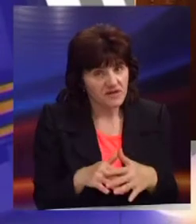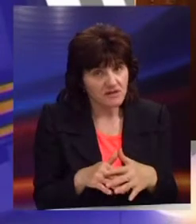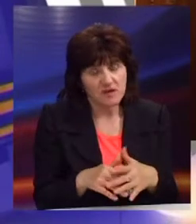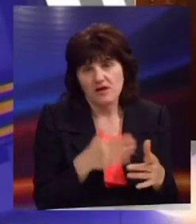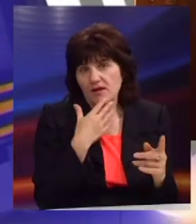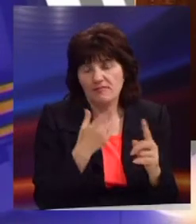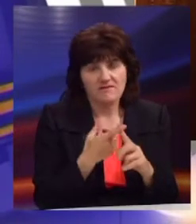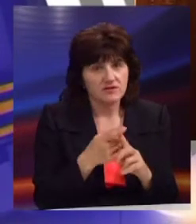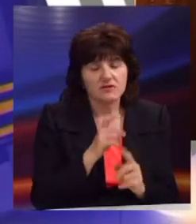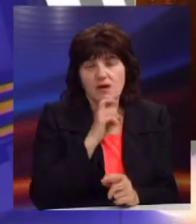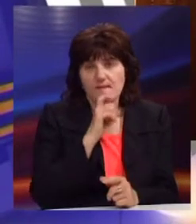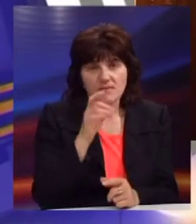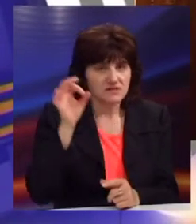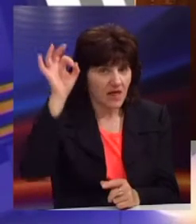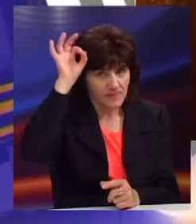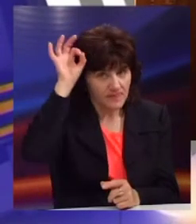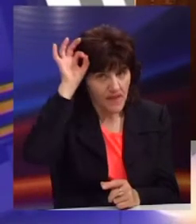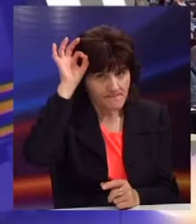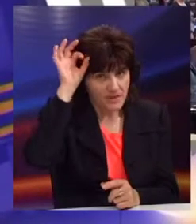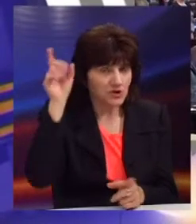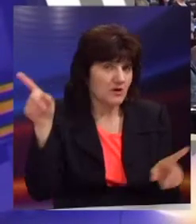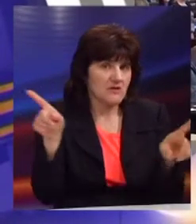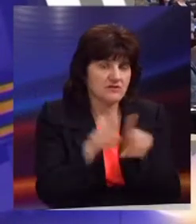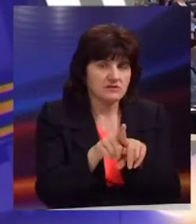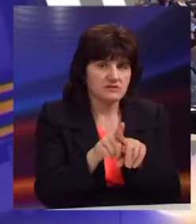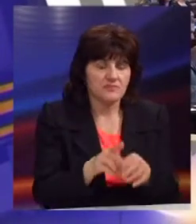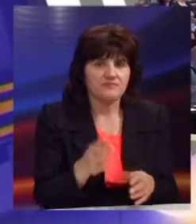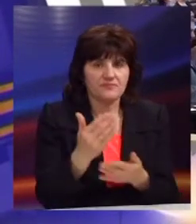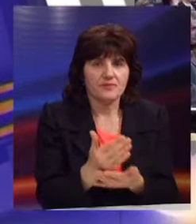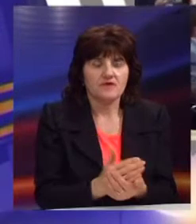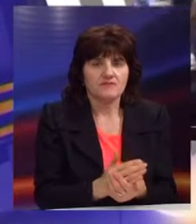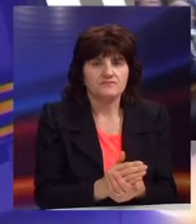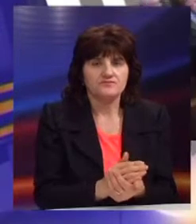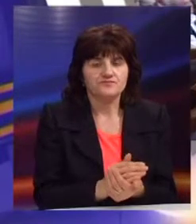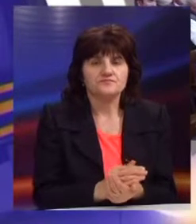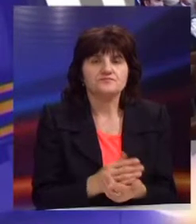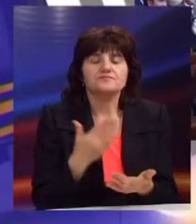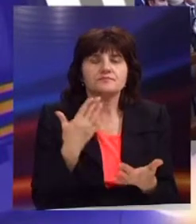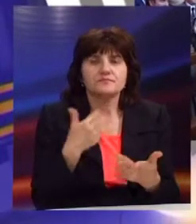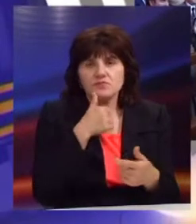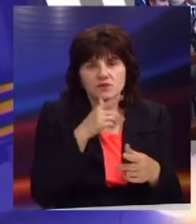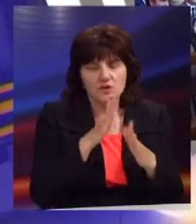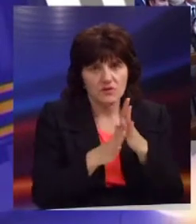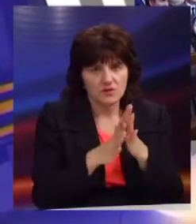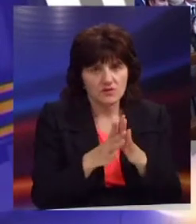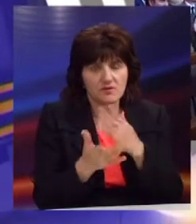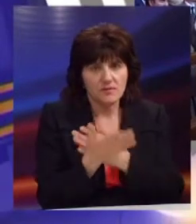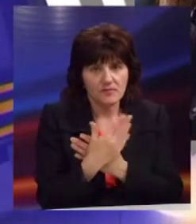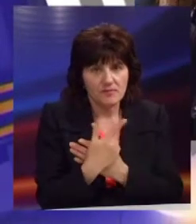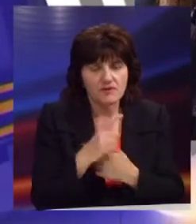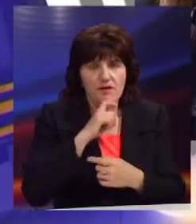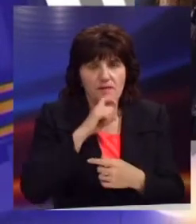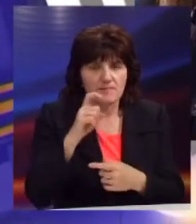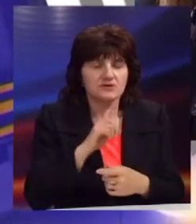iz Mađarske ili iz Njemačke, za nju iste važe pravila. Skup posvećen potencijalima saradnje sa Mađarskom, prateća